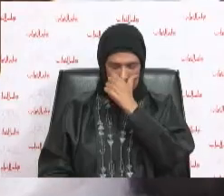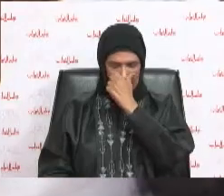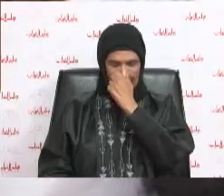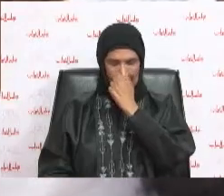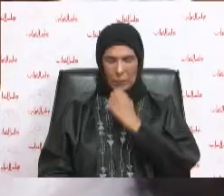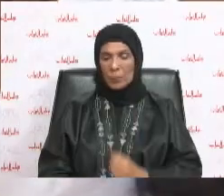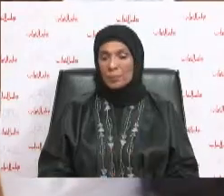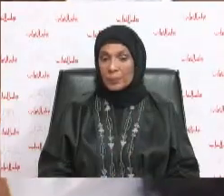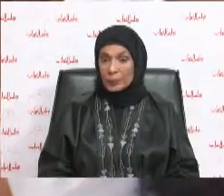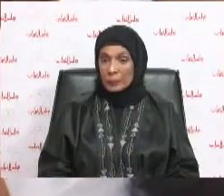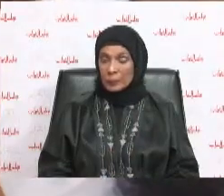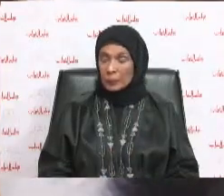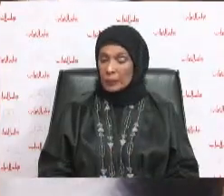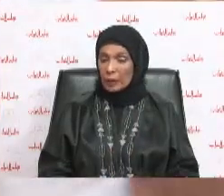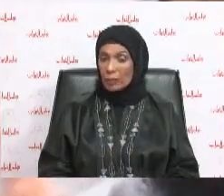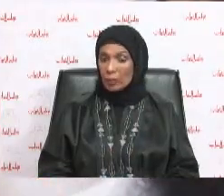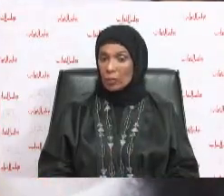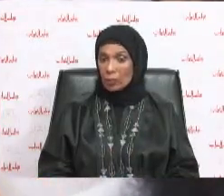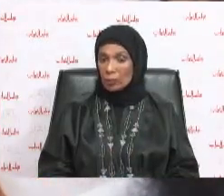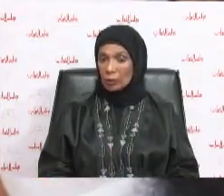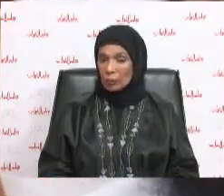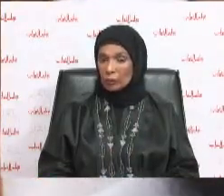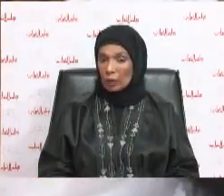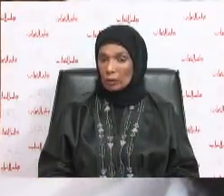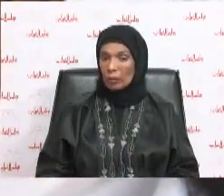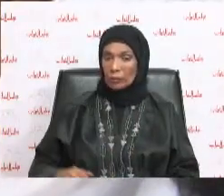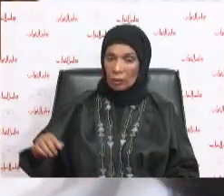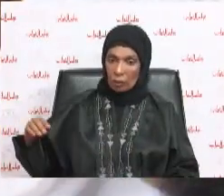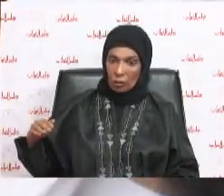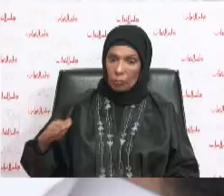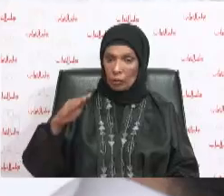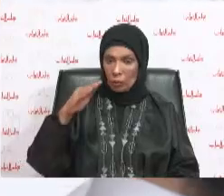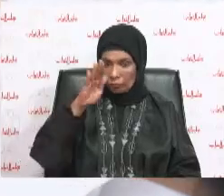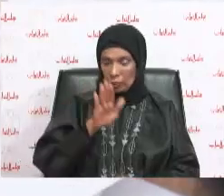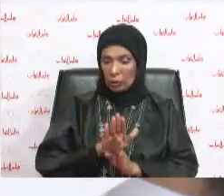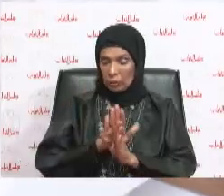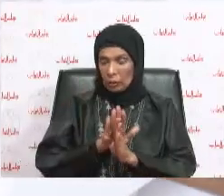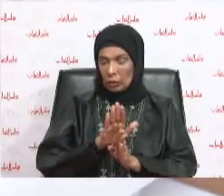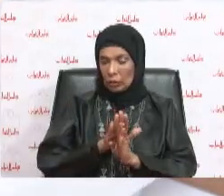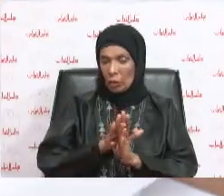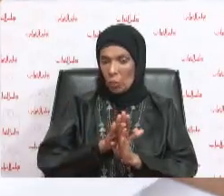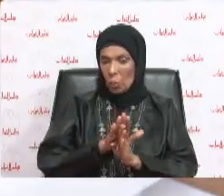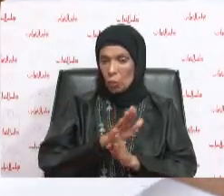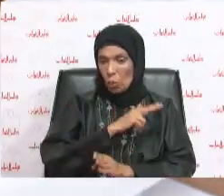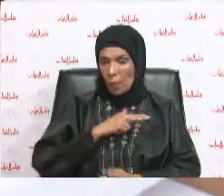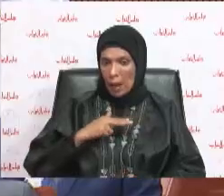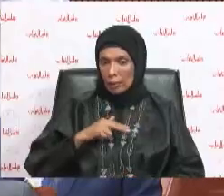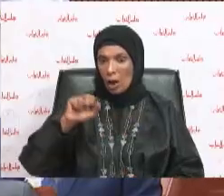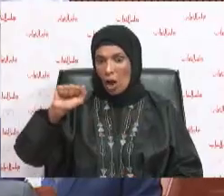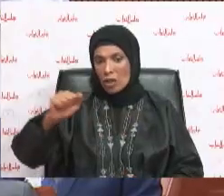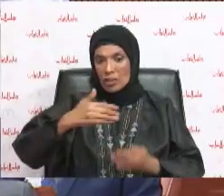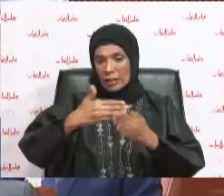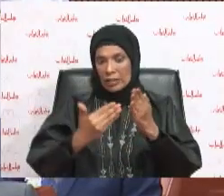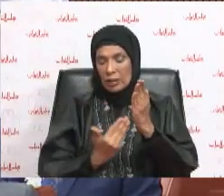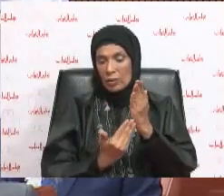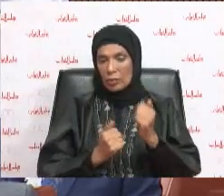الحكومي، هل سيكون هناك يعني لخطوط جوية أخرى أن في دعم حكومي لتعرفة الأسعار؟ ما تعتبرون أن